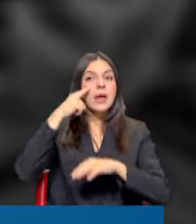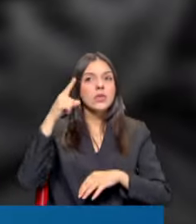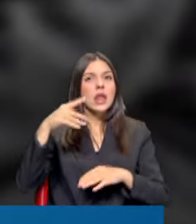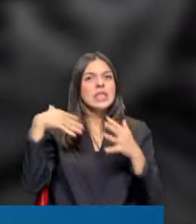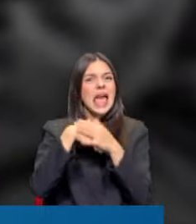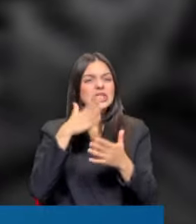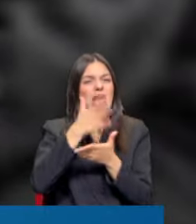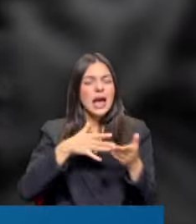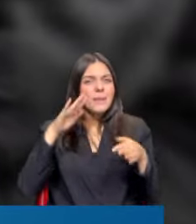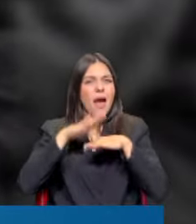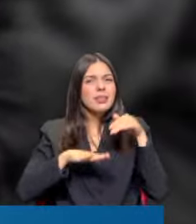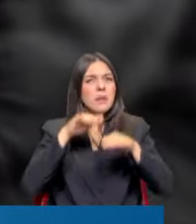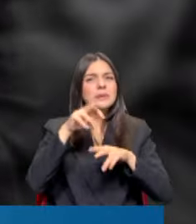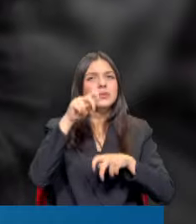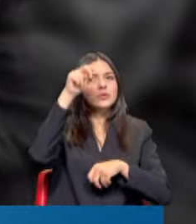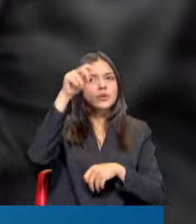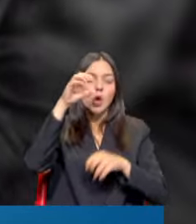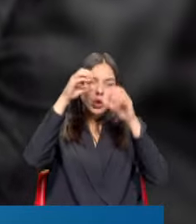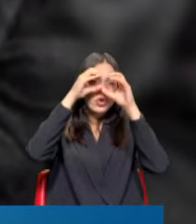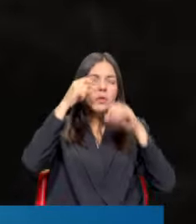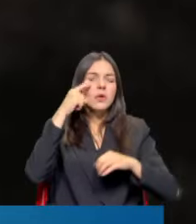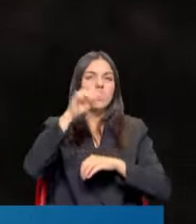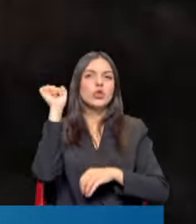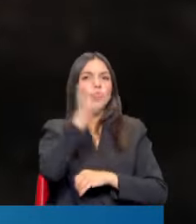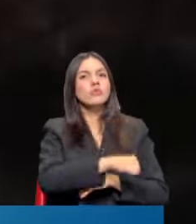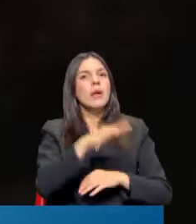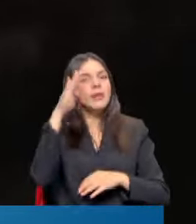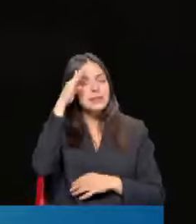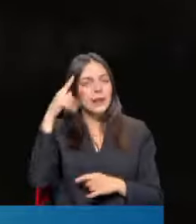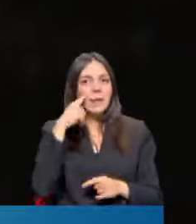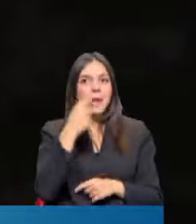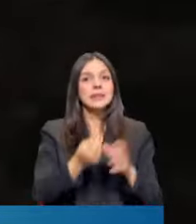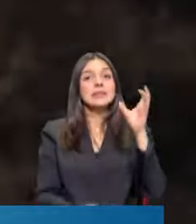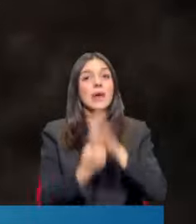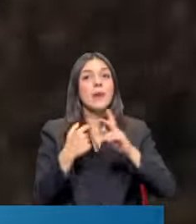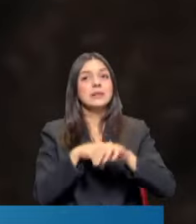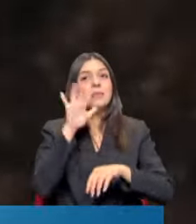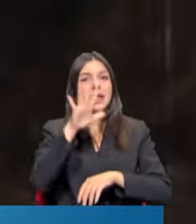adım adım yürüyerek çıktı. Dürbünüyle düşman askerine baktı. Sabah